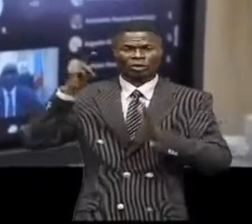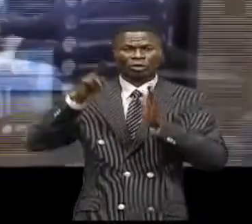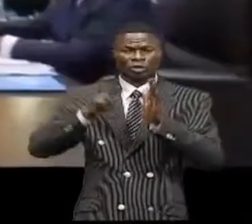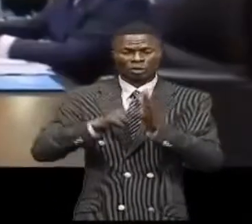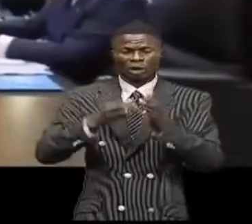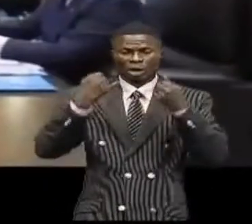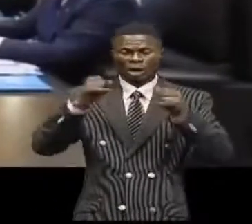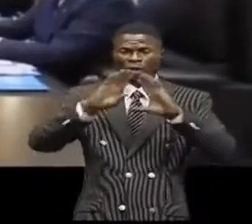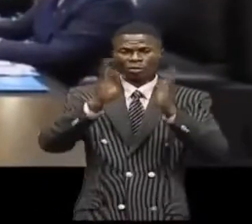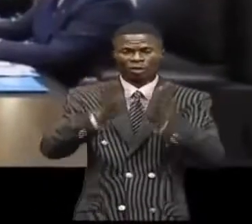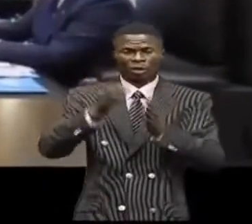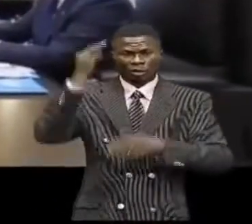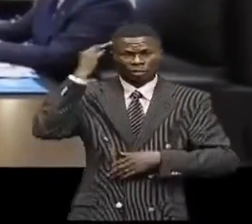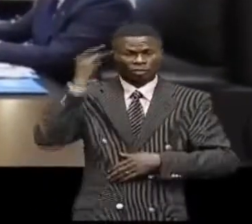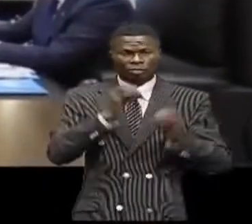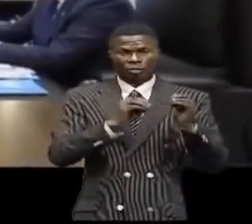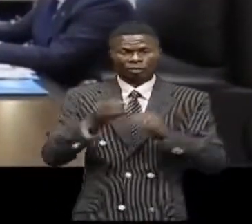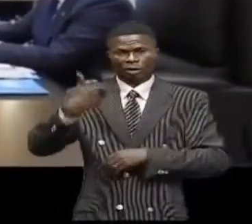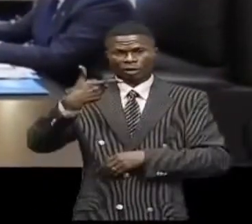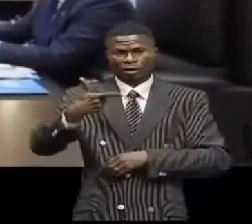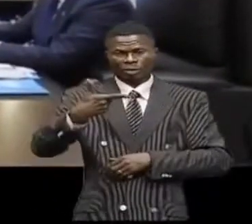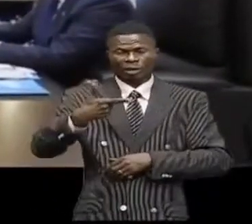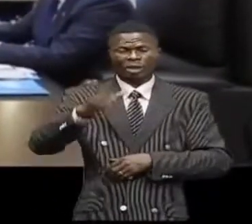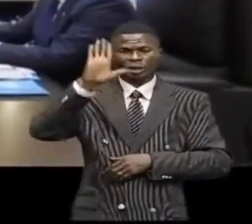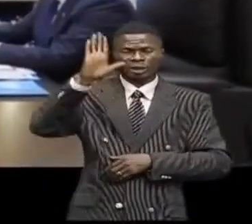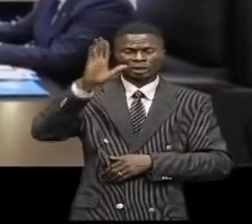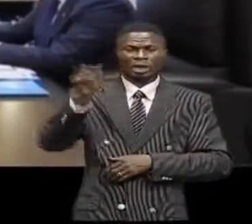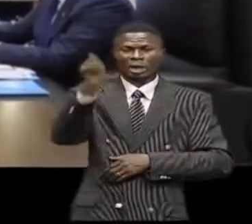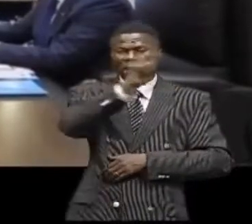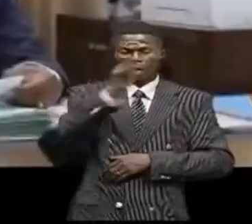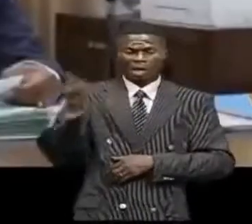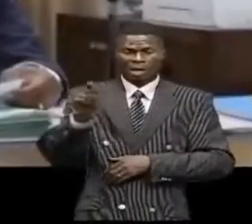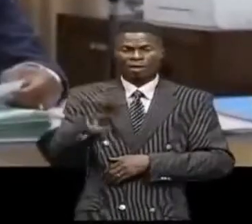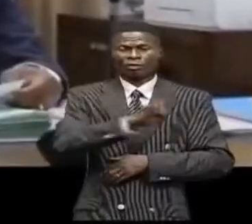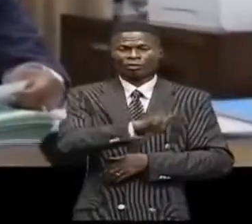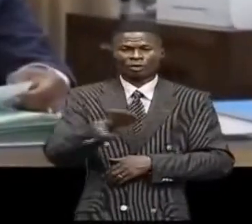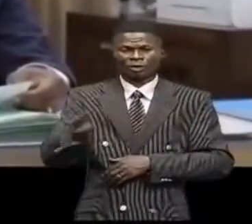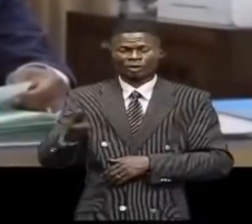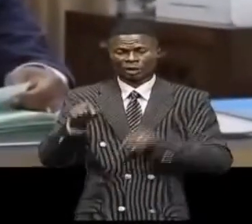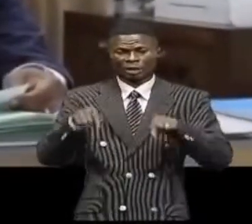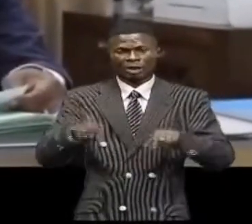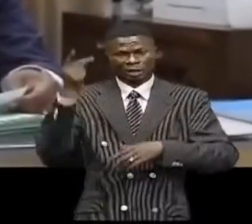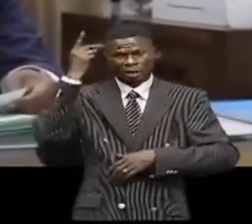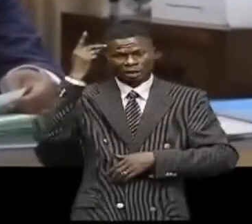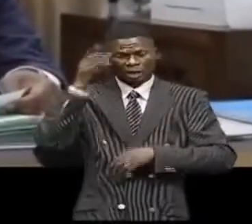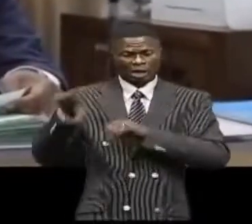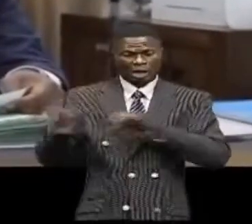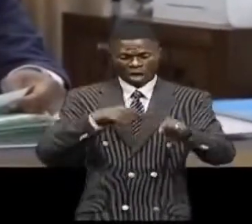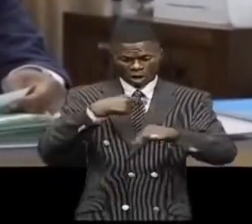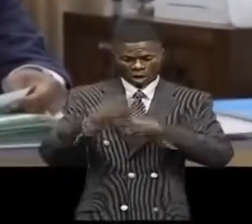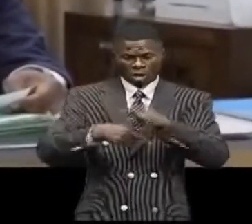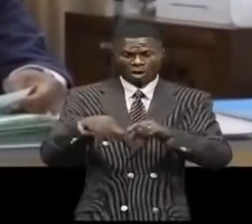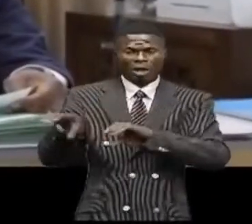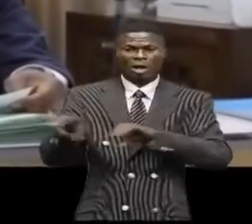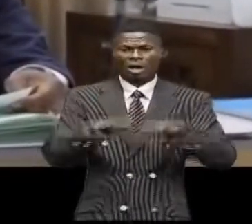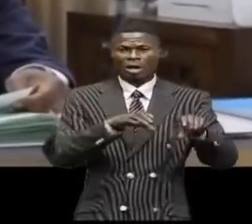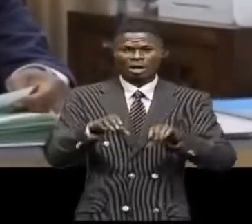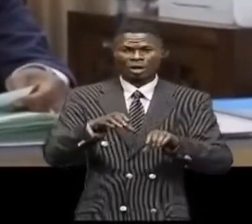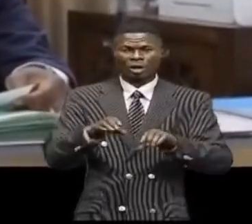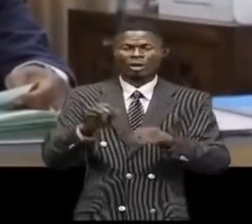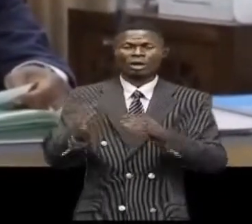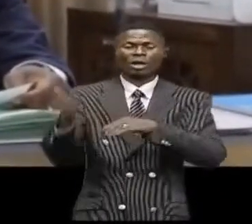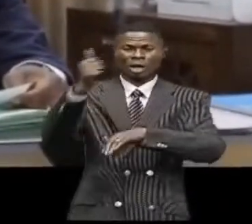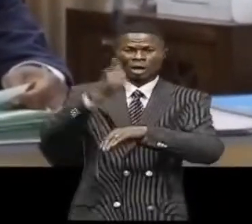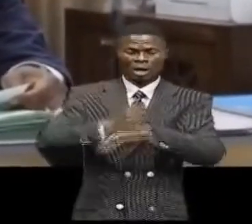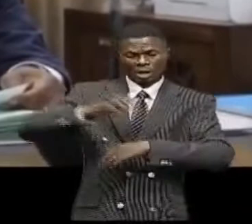le Conseil qu'il a présidé le mardi 5 avril 2022 à Kinshasa la cérémonie de lancement des activités de l'atelier des